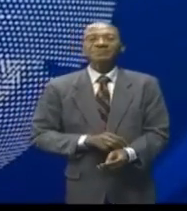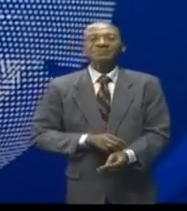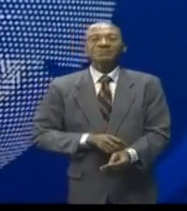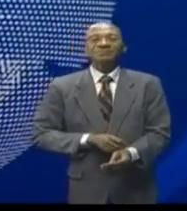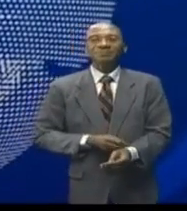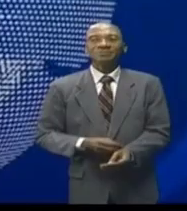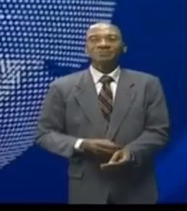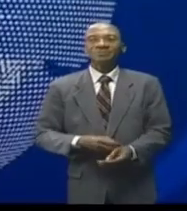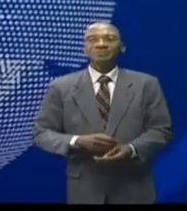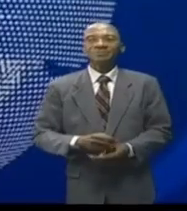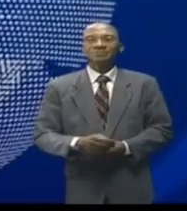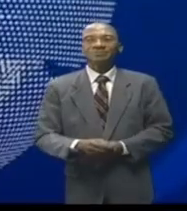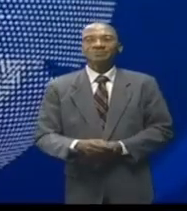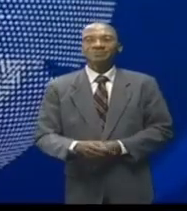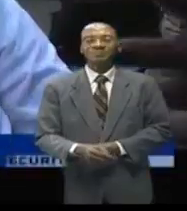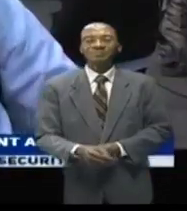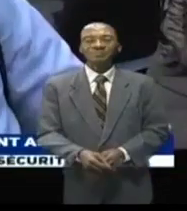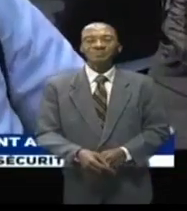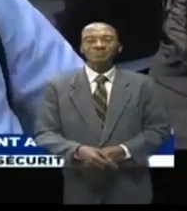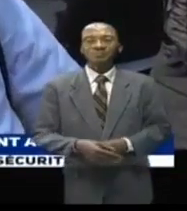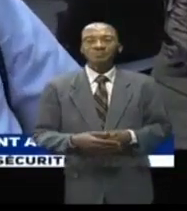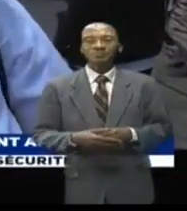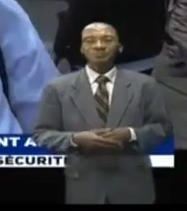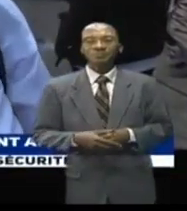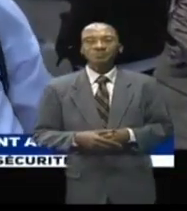Balaka et Jean-René kabomba